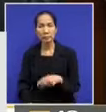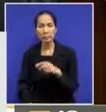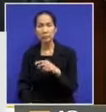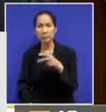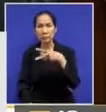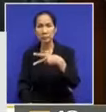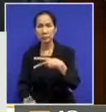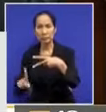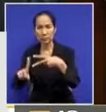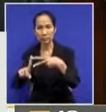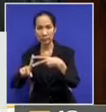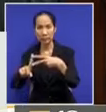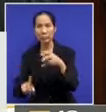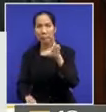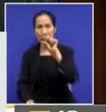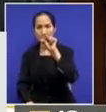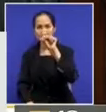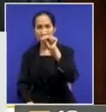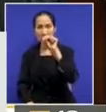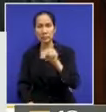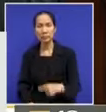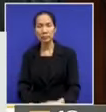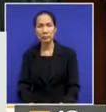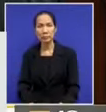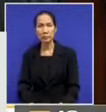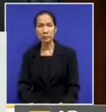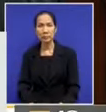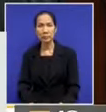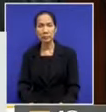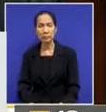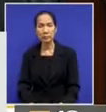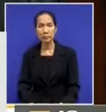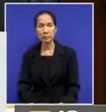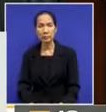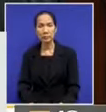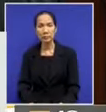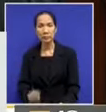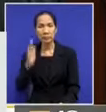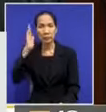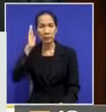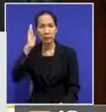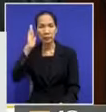กิจครับ 30นายกิติชัยเรืองสวัสดิ